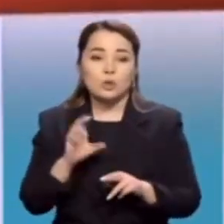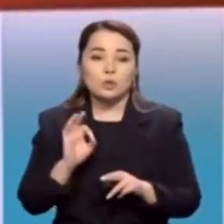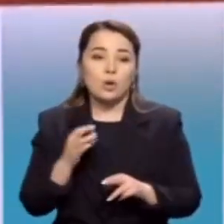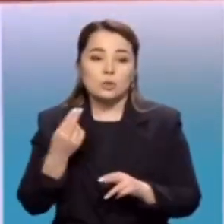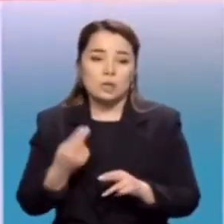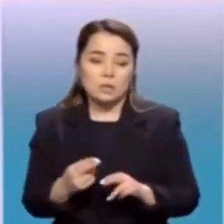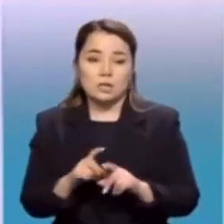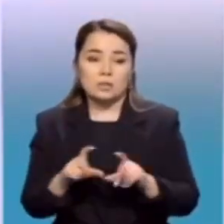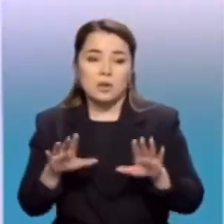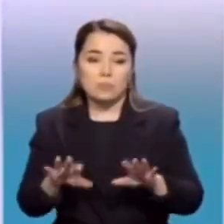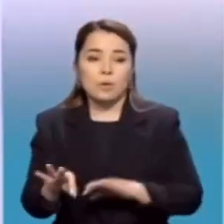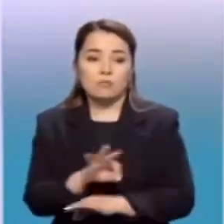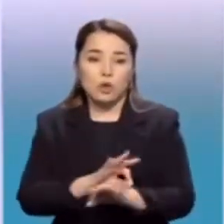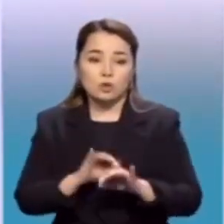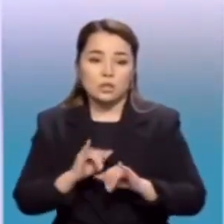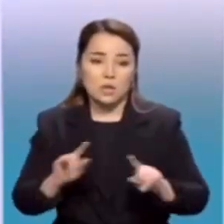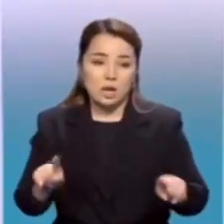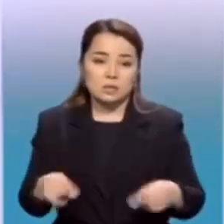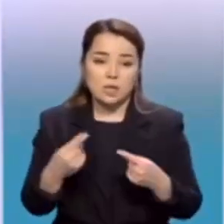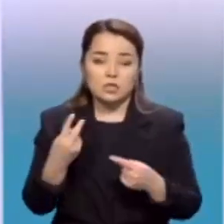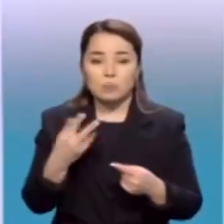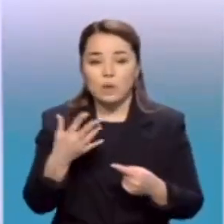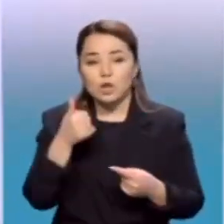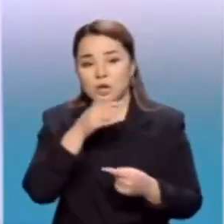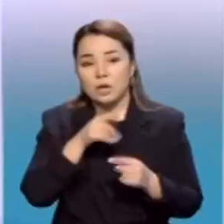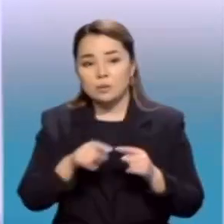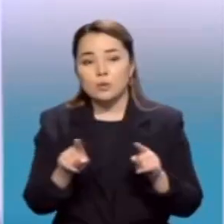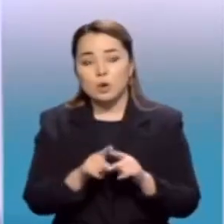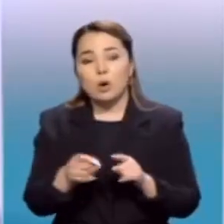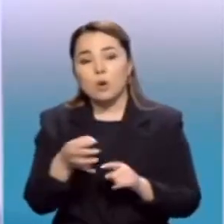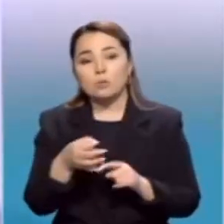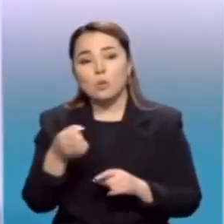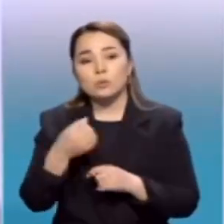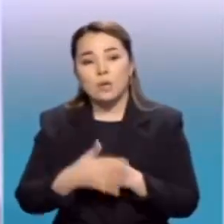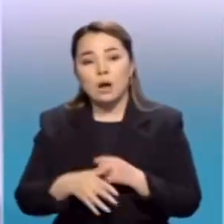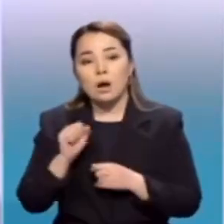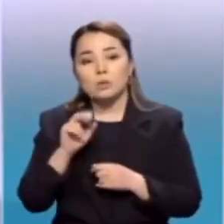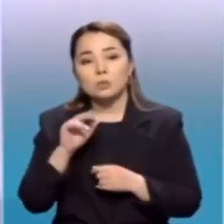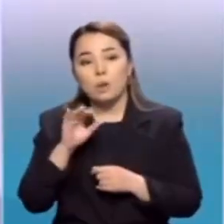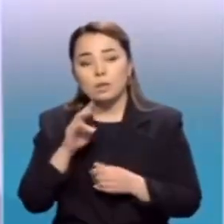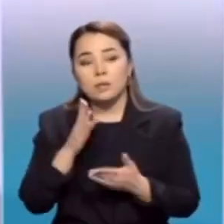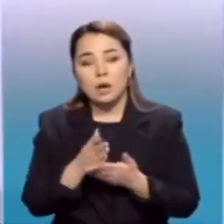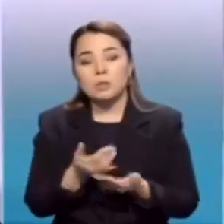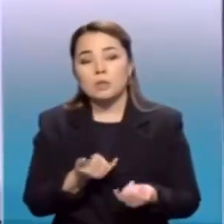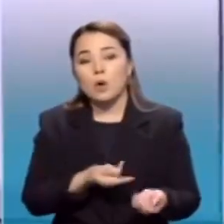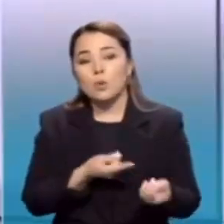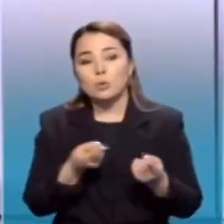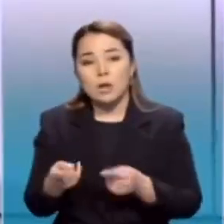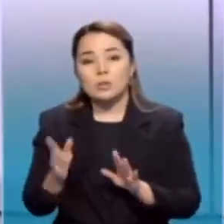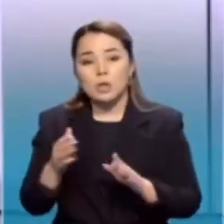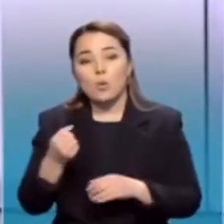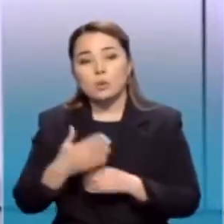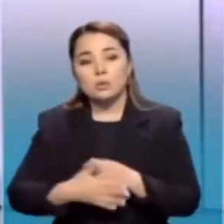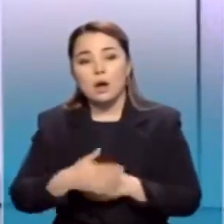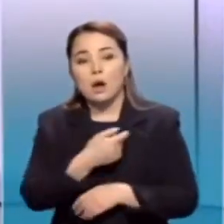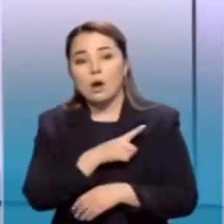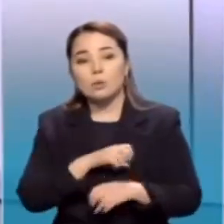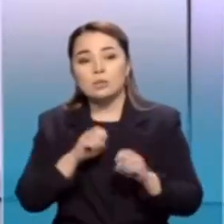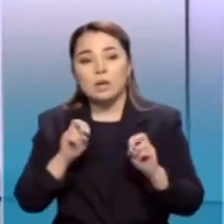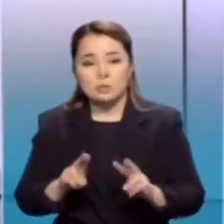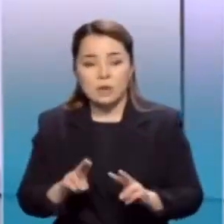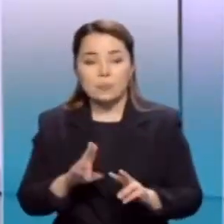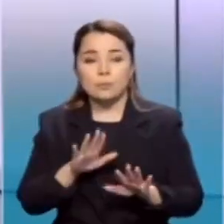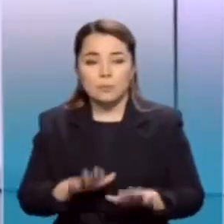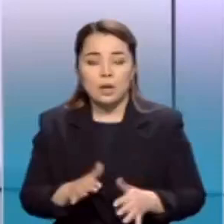нысандарды жөндеп инфрақұрылымды жаңалау. 25 жыл бұрын аудан орталығы Ақсуатқа көшкенде тек орталық аурухана ғана